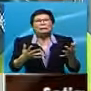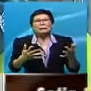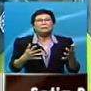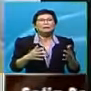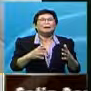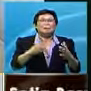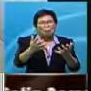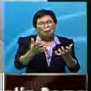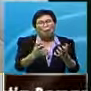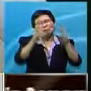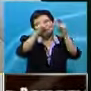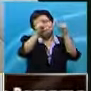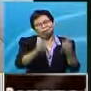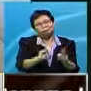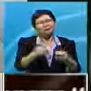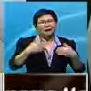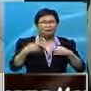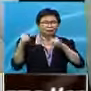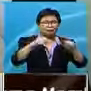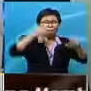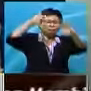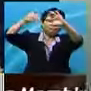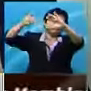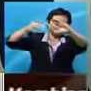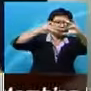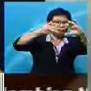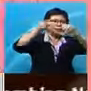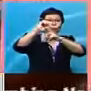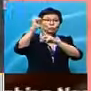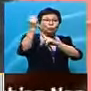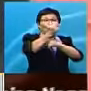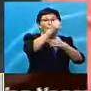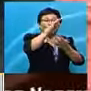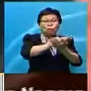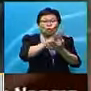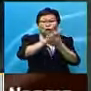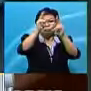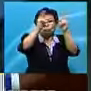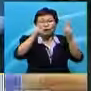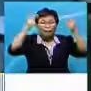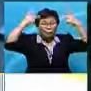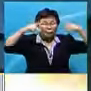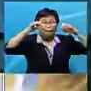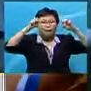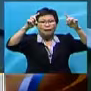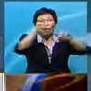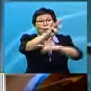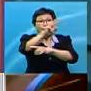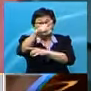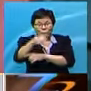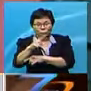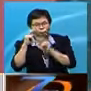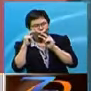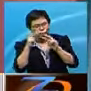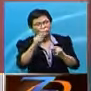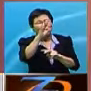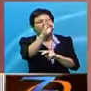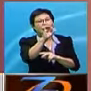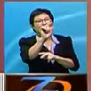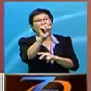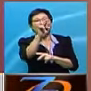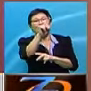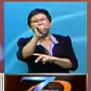nanti. Turut hadir meninjau suasana peperiksaan sekolah tersebut, Pengarah Pendidikan Wilayah Persekutuan, Fauziah